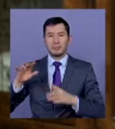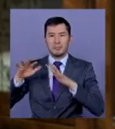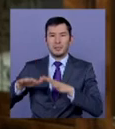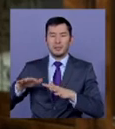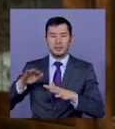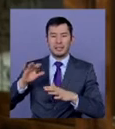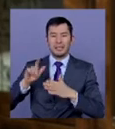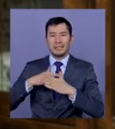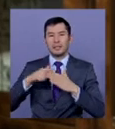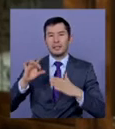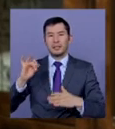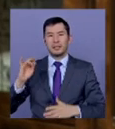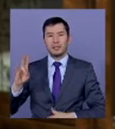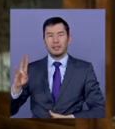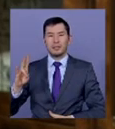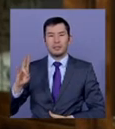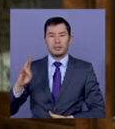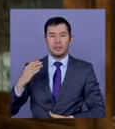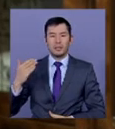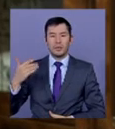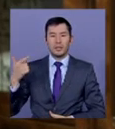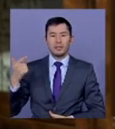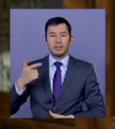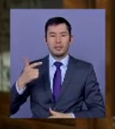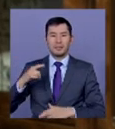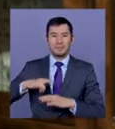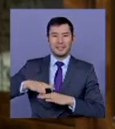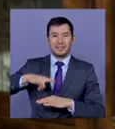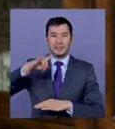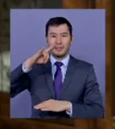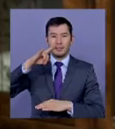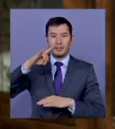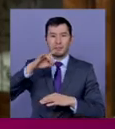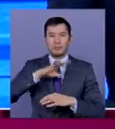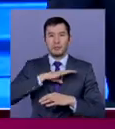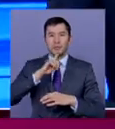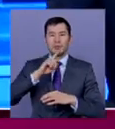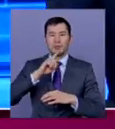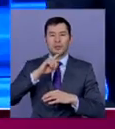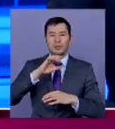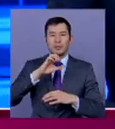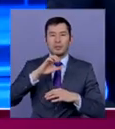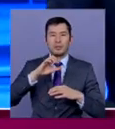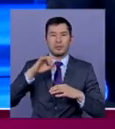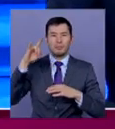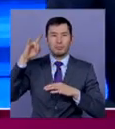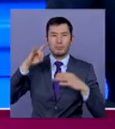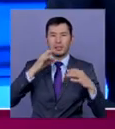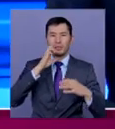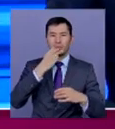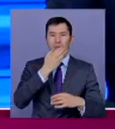болмаса Иранның азаматтық ұшағының атылып түсірілуі Америка зымыранымен, әркез